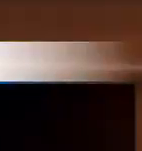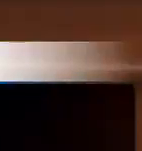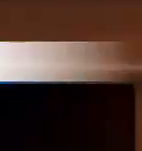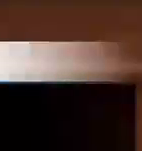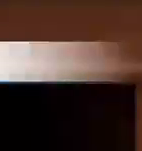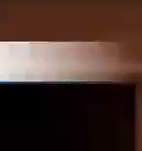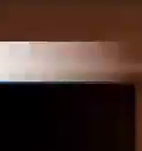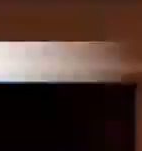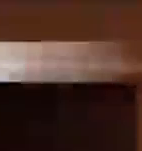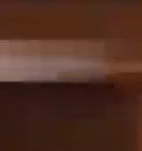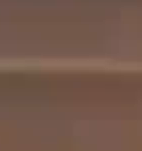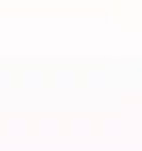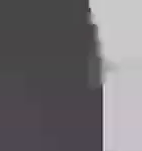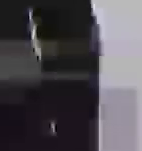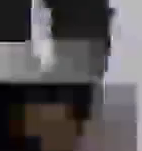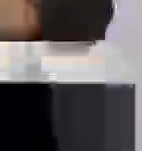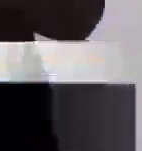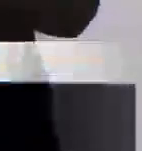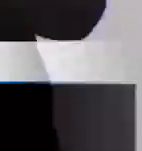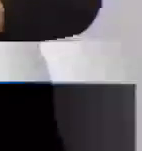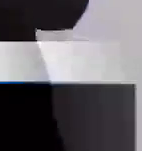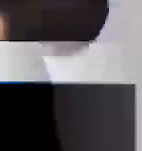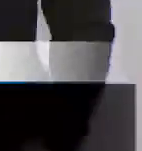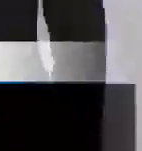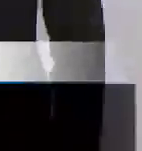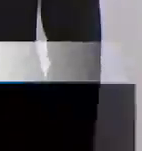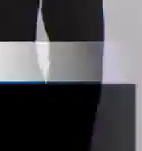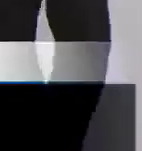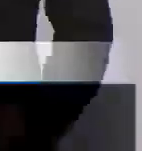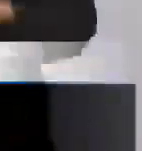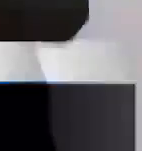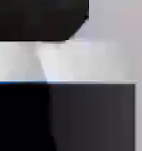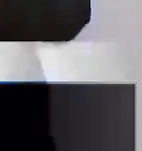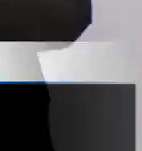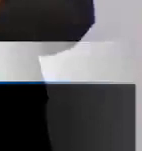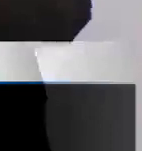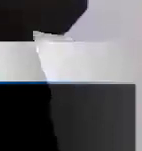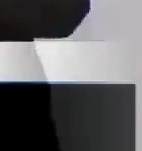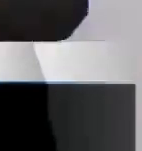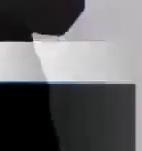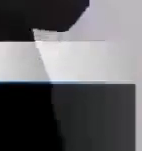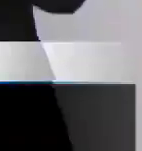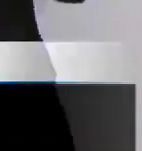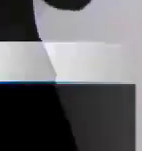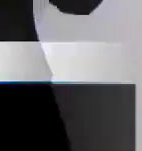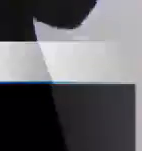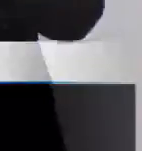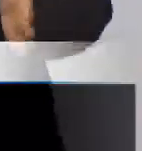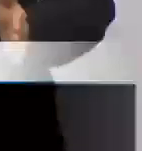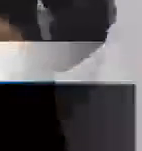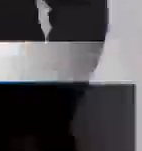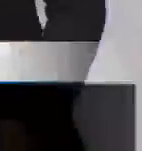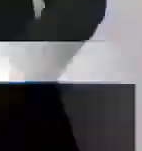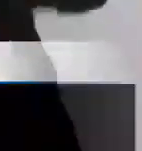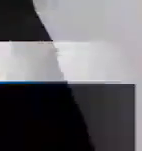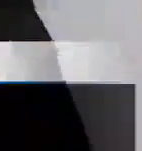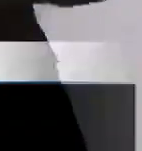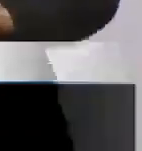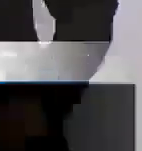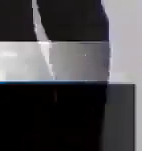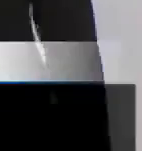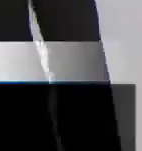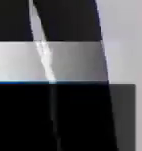처벌이 강화됩니다. 해열제를 복용하고 검역을 통과한다는 것은 사실상